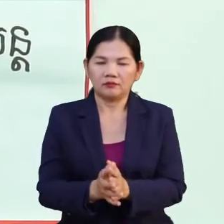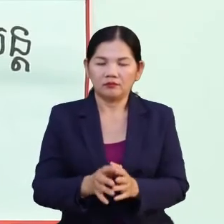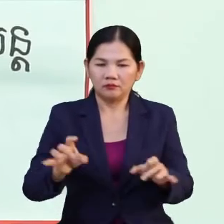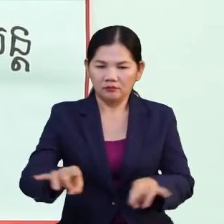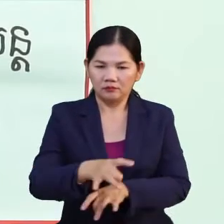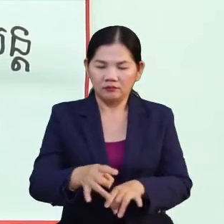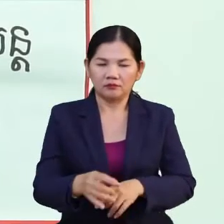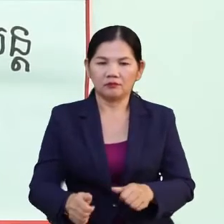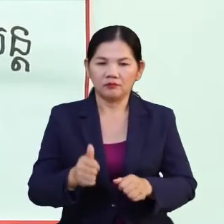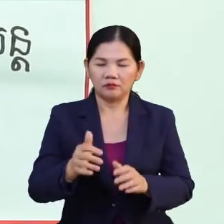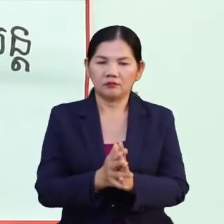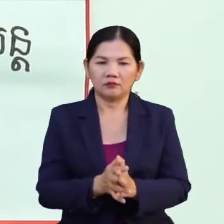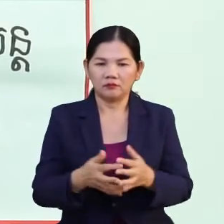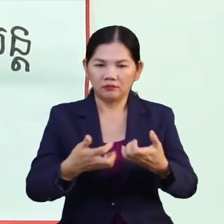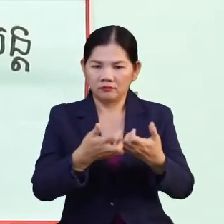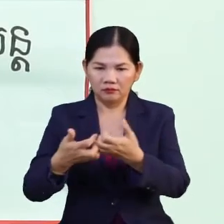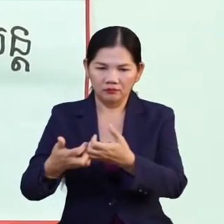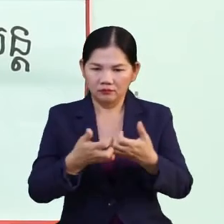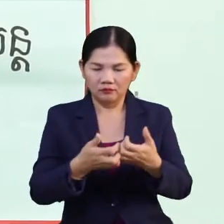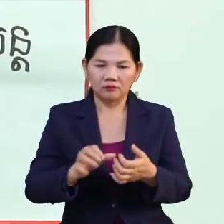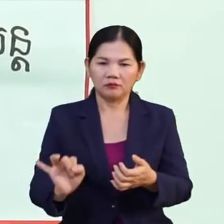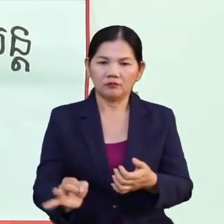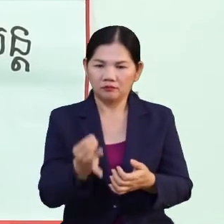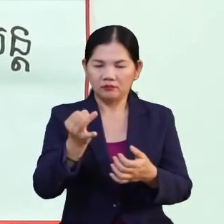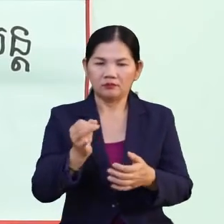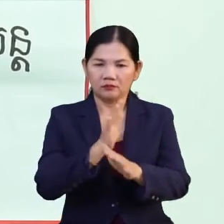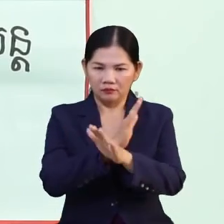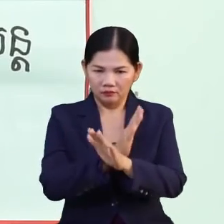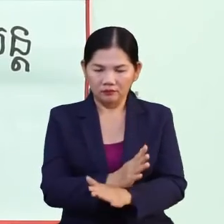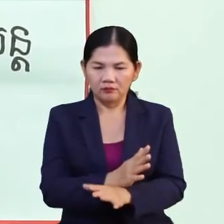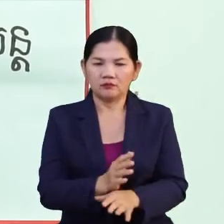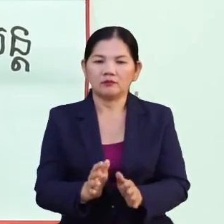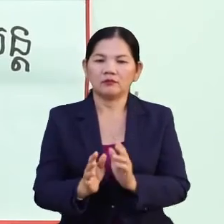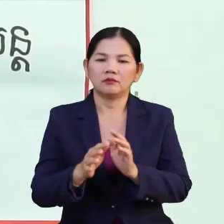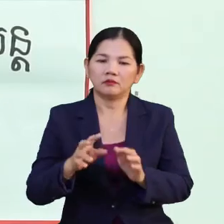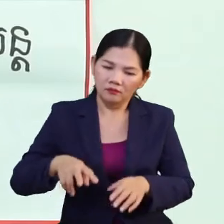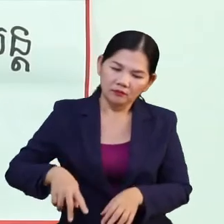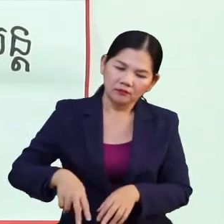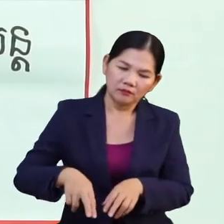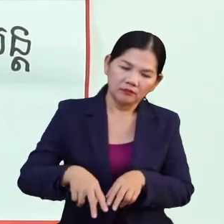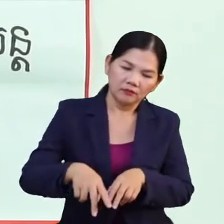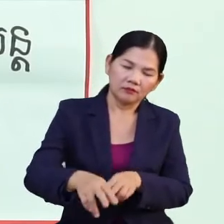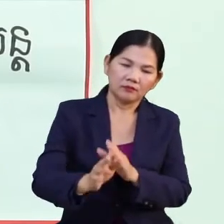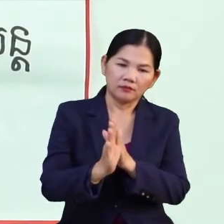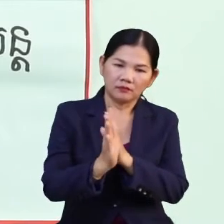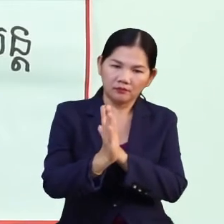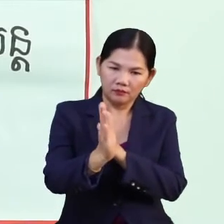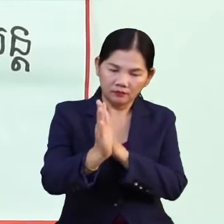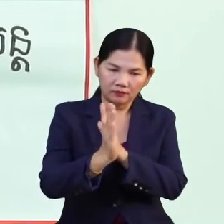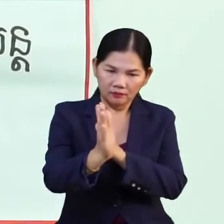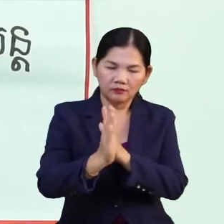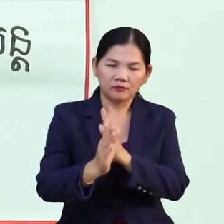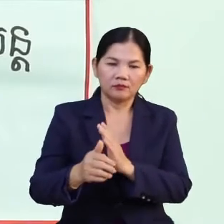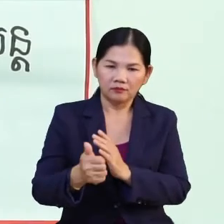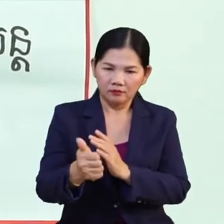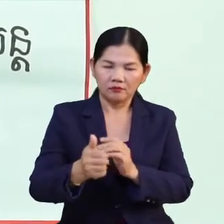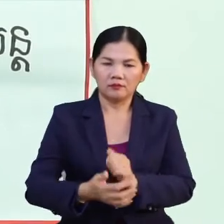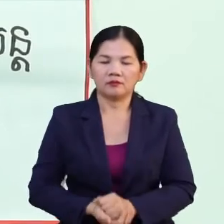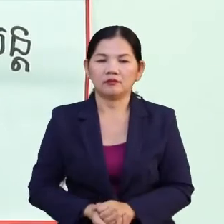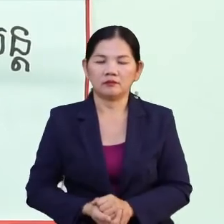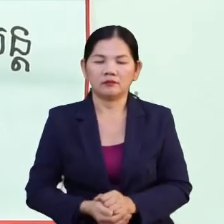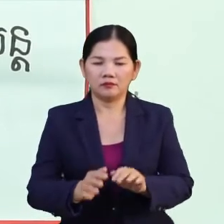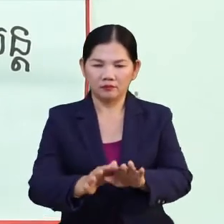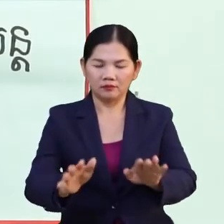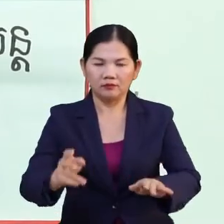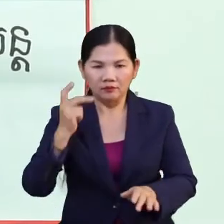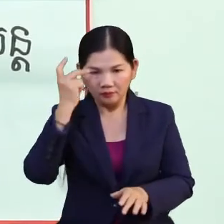ល្អគេអាចដែរតែប្រជ្រៀតគ្នាដើម្បីយកឈ្នះហេគឺគេដើរតាមសម្រួលសម្រួលណាកូនណាចាល្អណាស់ចុះកូនវិ